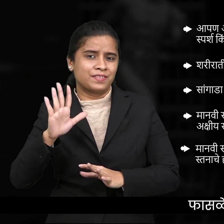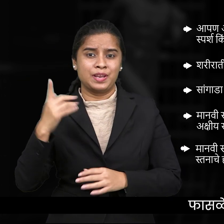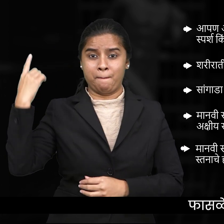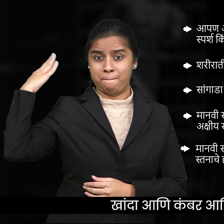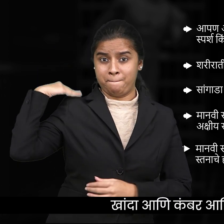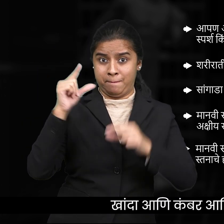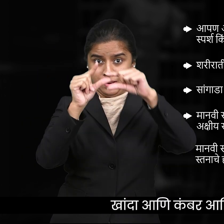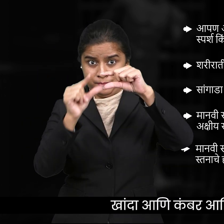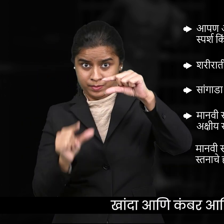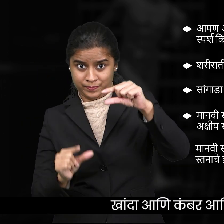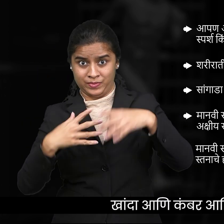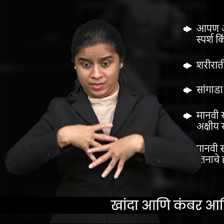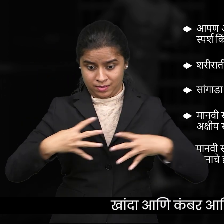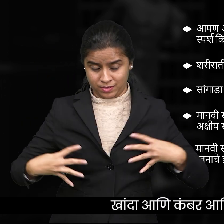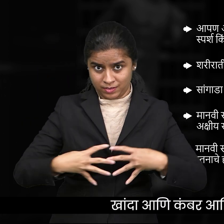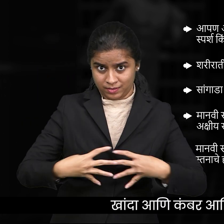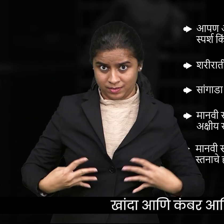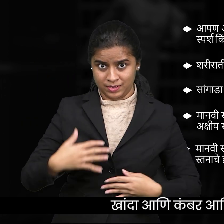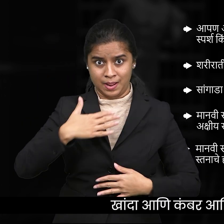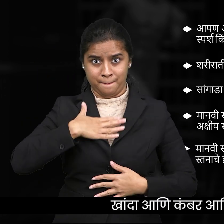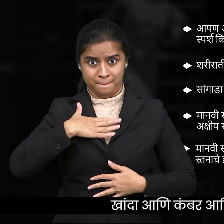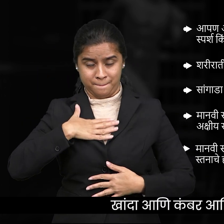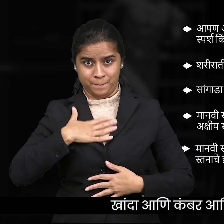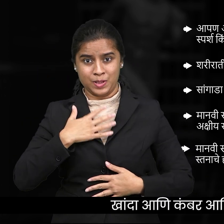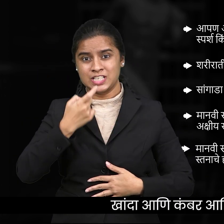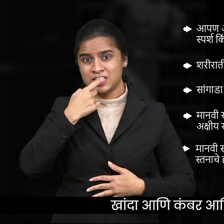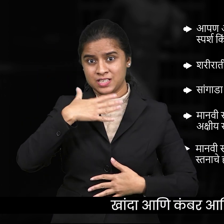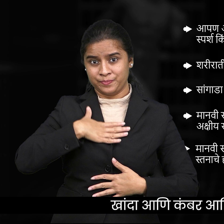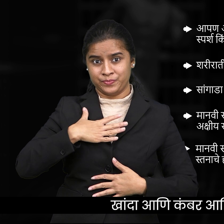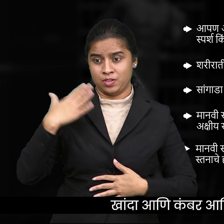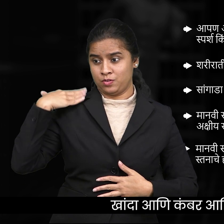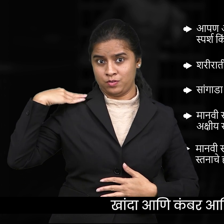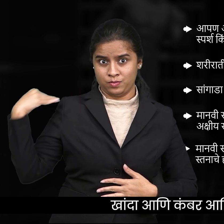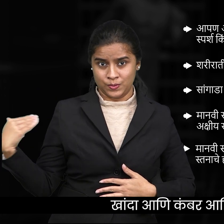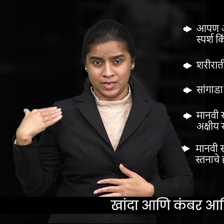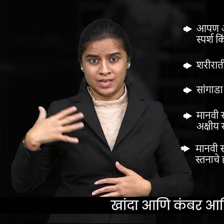छातीचे हाड, खांदा आणि कंबर आणि हात आणि पायांची हाडे असतात.